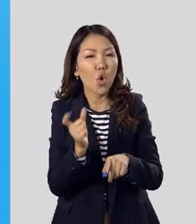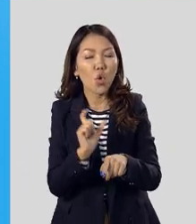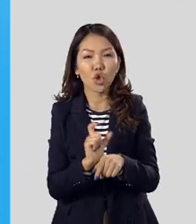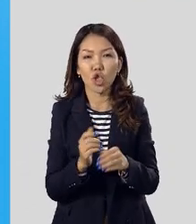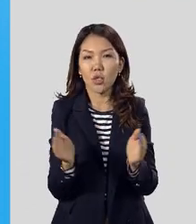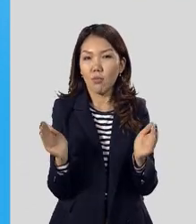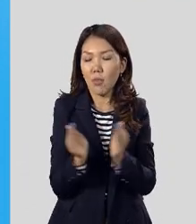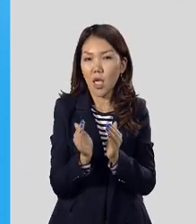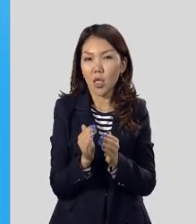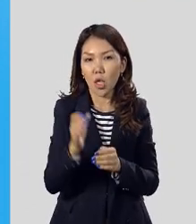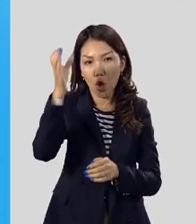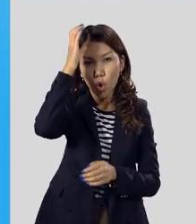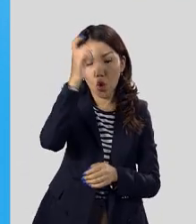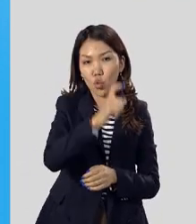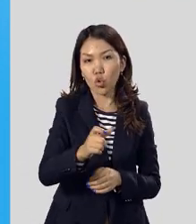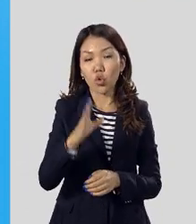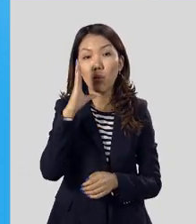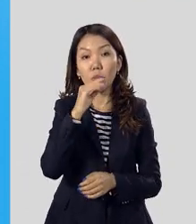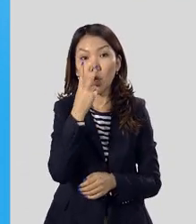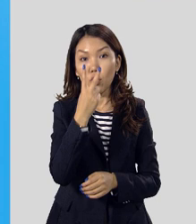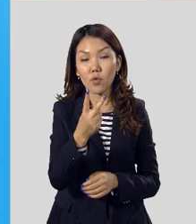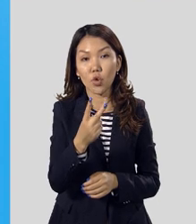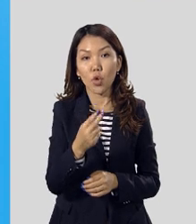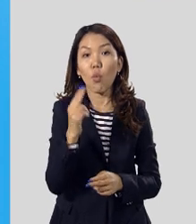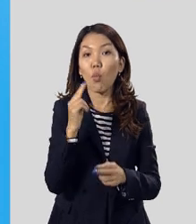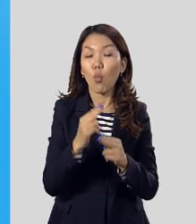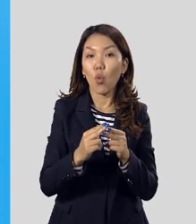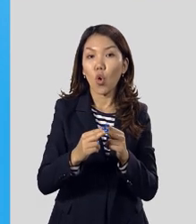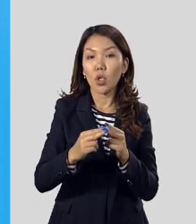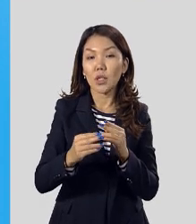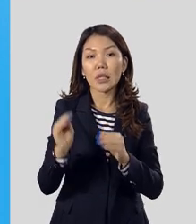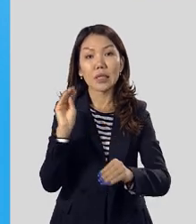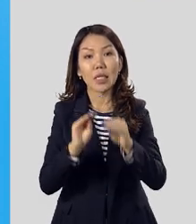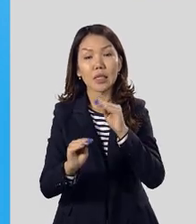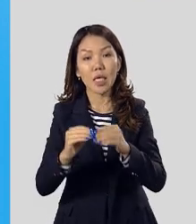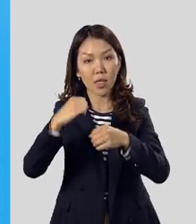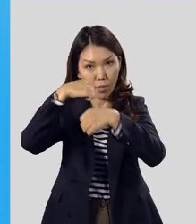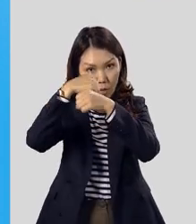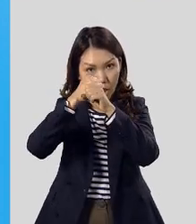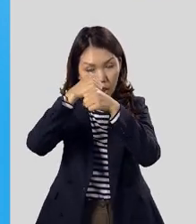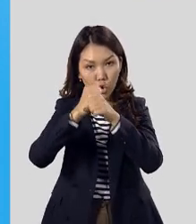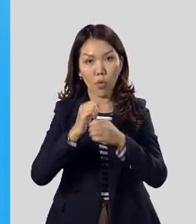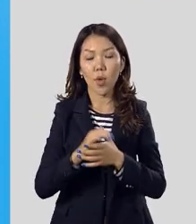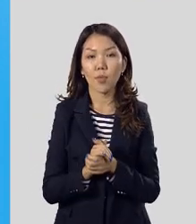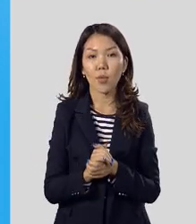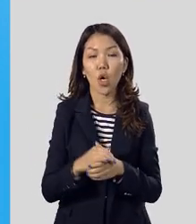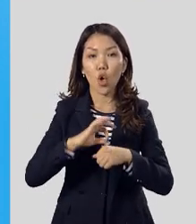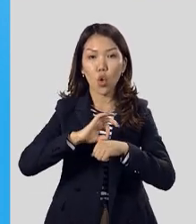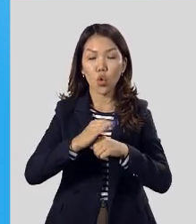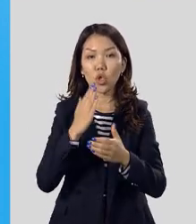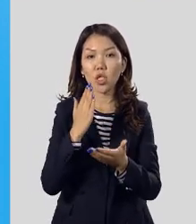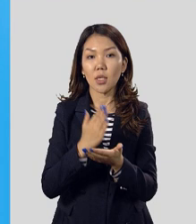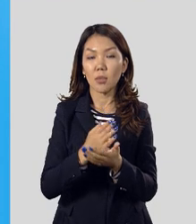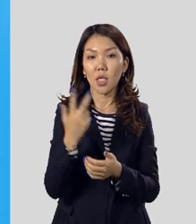Ученым удалось их увидеть после изобретения микроскопа. Кожа состоит из трех слоев, каждый